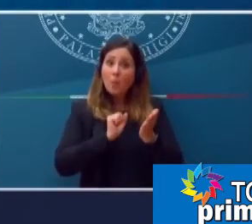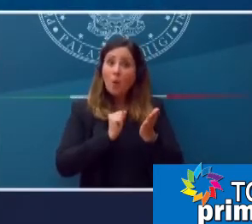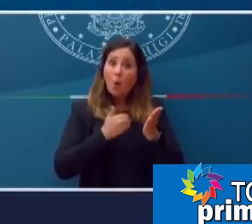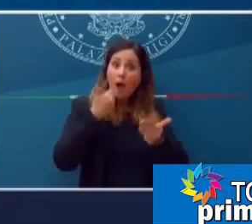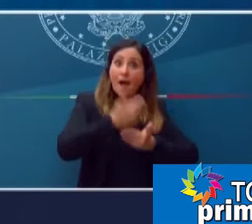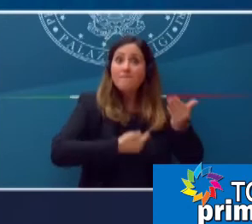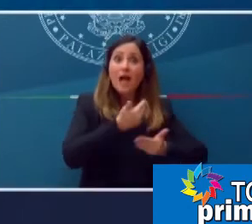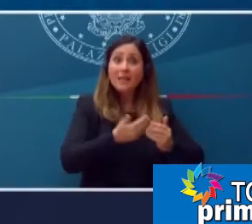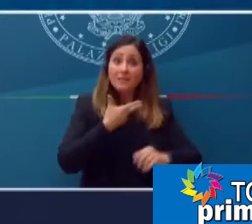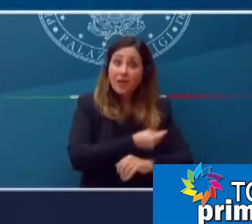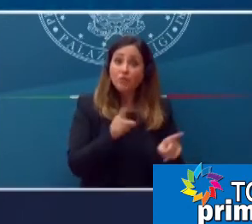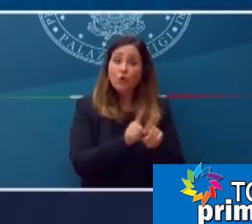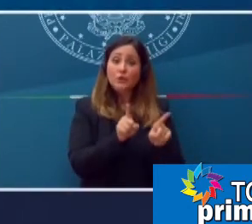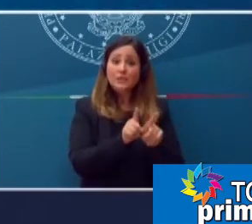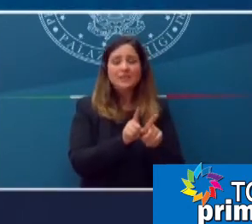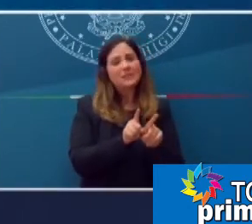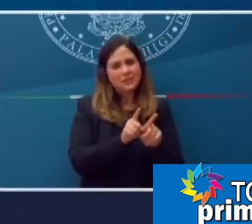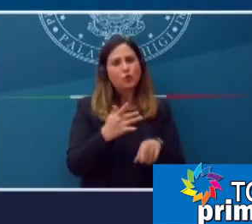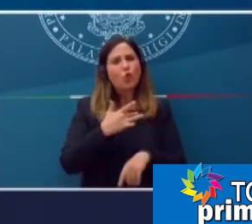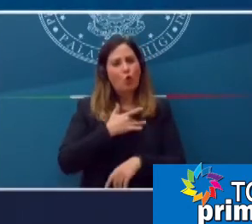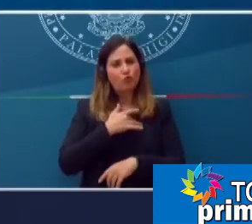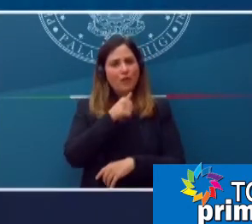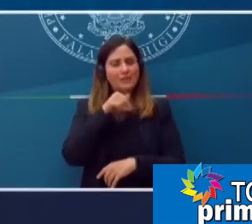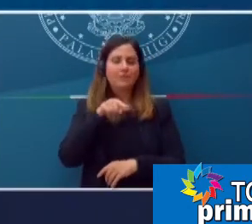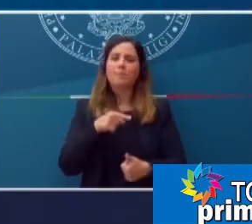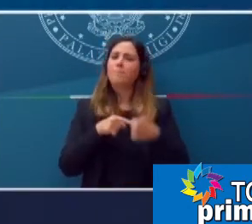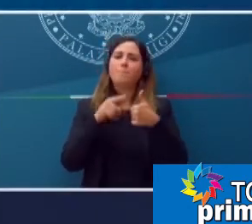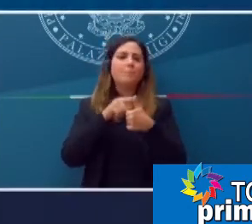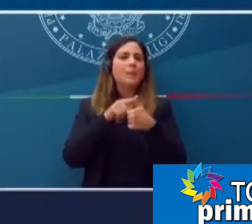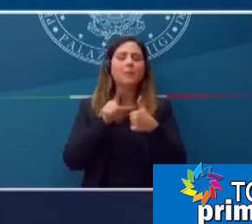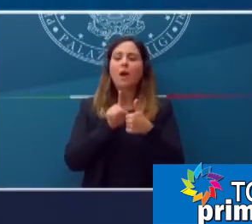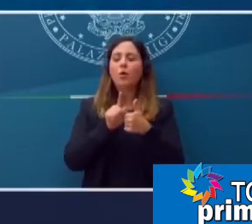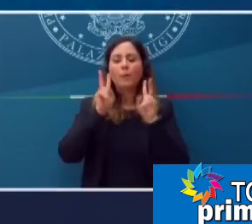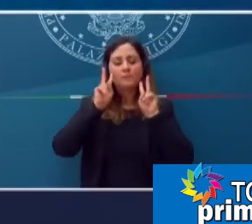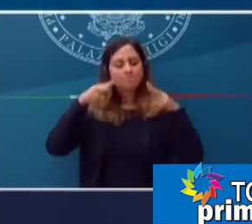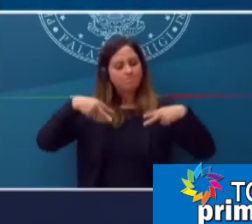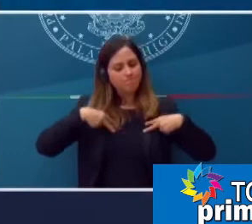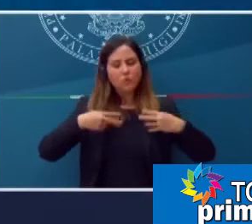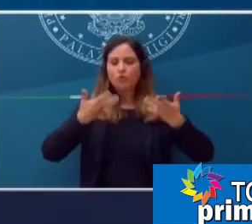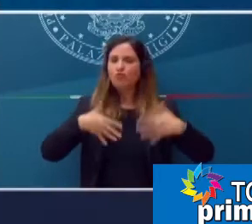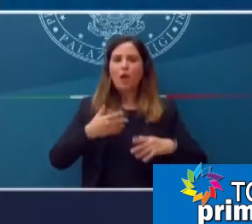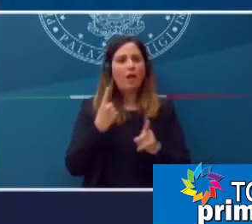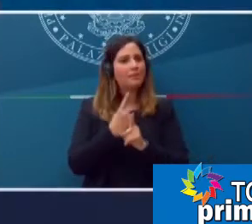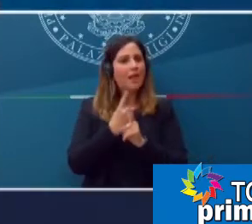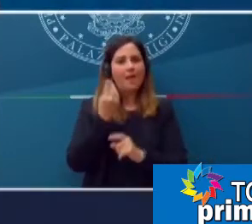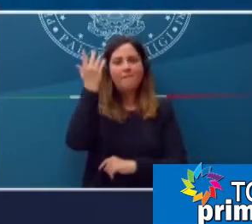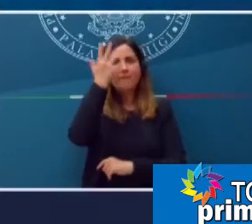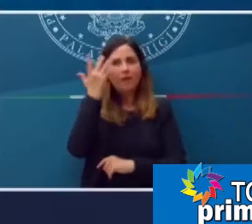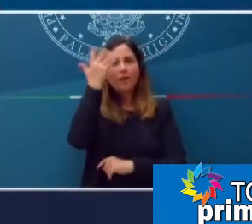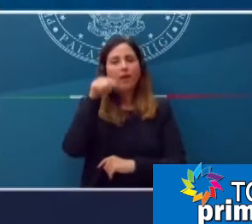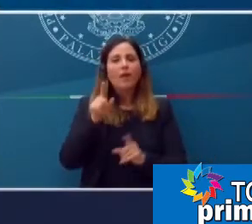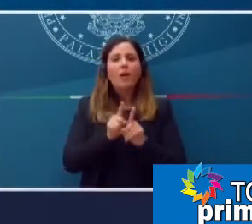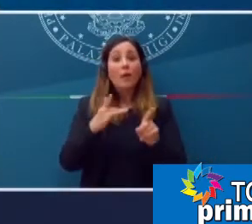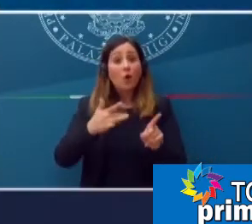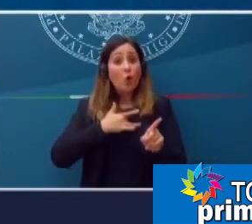vaccinare? Questa è la prima domanda che uno si dovrebbe fare, prima di farla al governo, alle regioni. Questa è la prima domanda. Con che